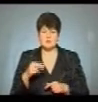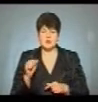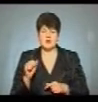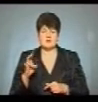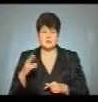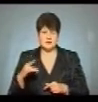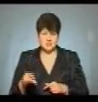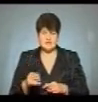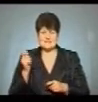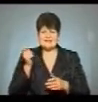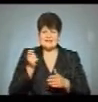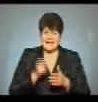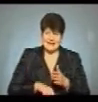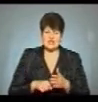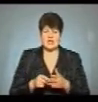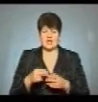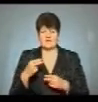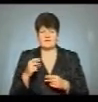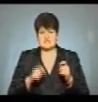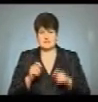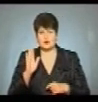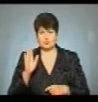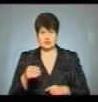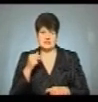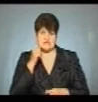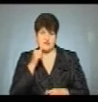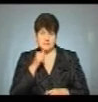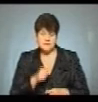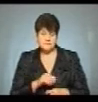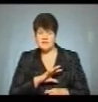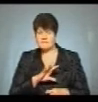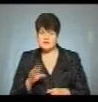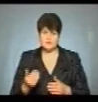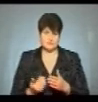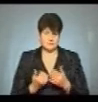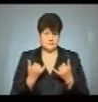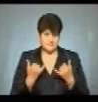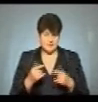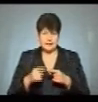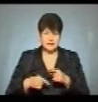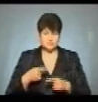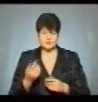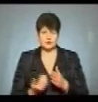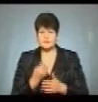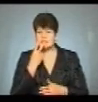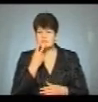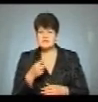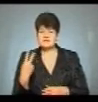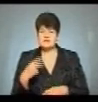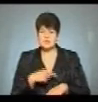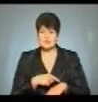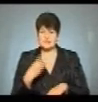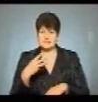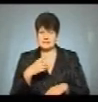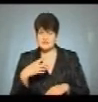Андрієшин. Закриття фестивалю чемпіонів буде завтра. Це всі новини на цю пору. Наступний інформаційний випуск дивіться о